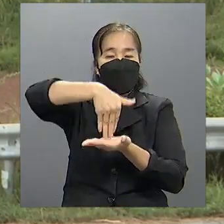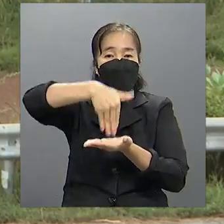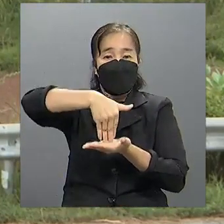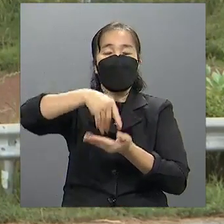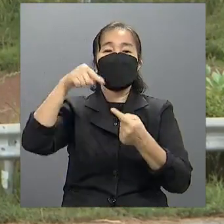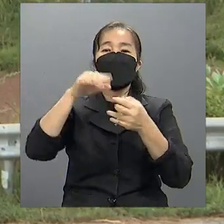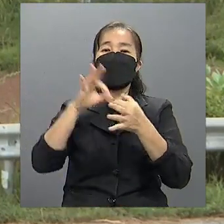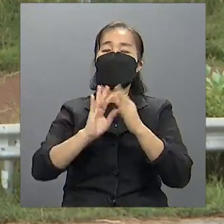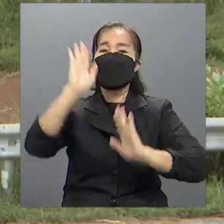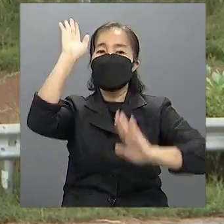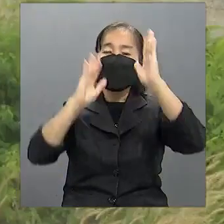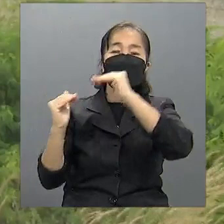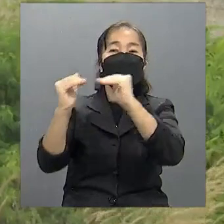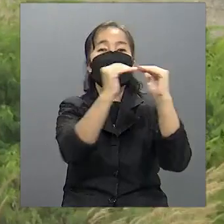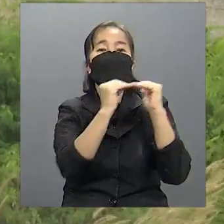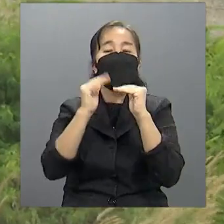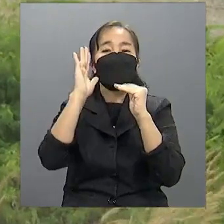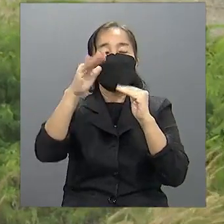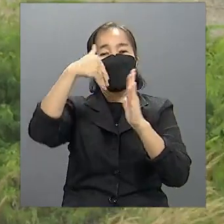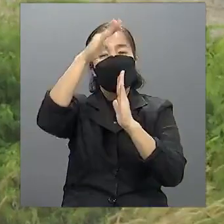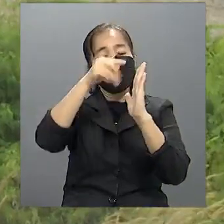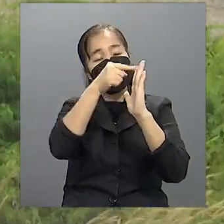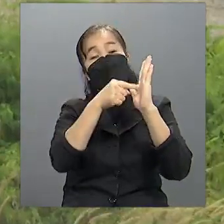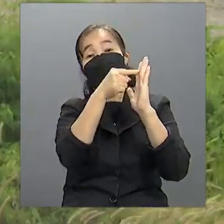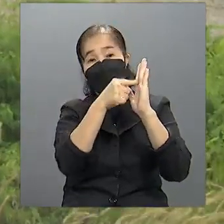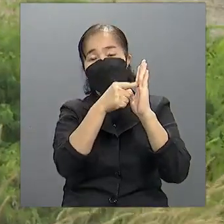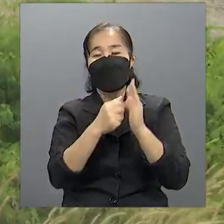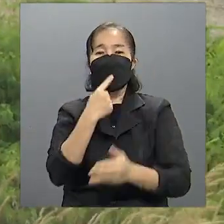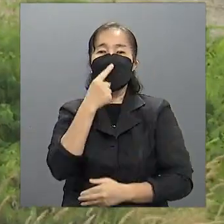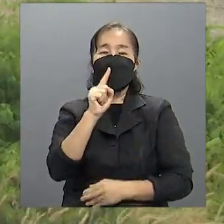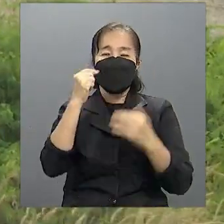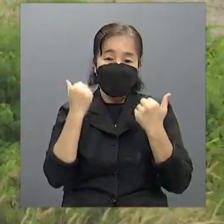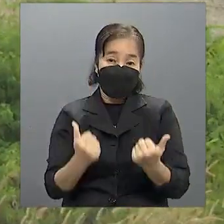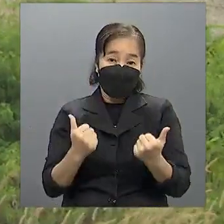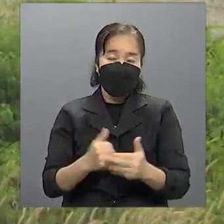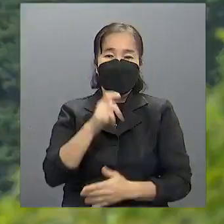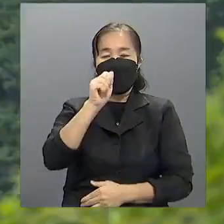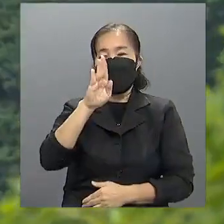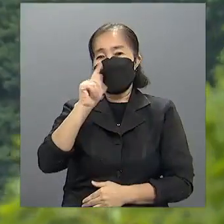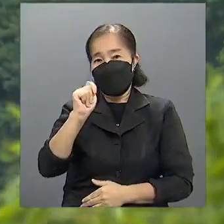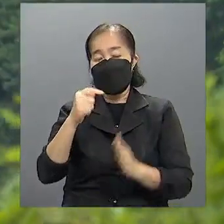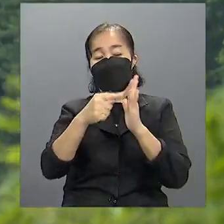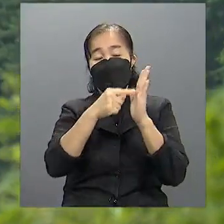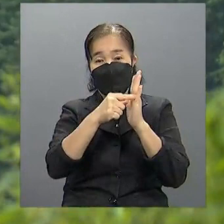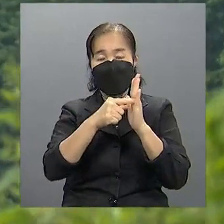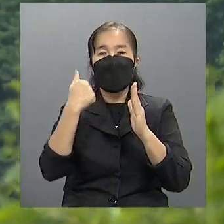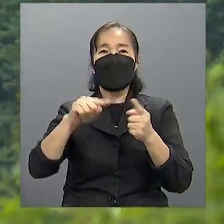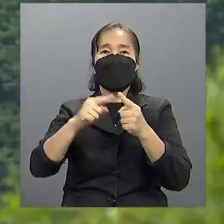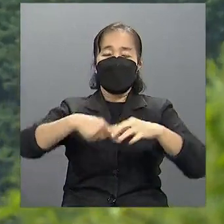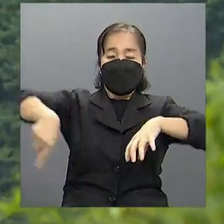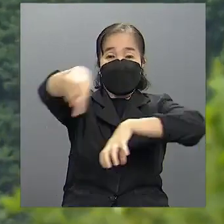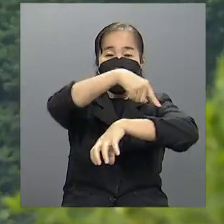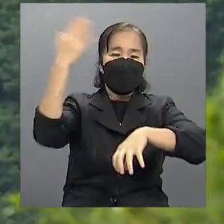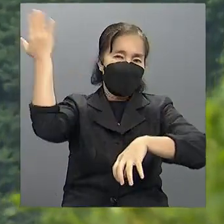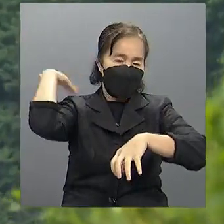างหรือพีเน็ตระบุว่าแต่เดิมพื้นที่อบต.รอบเหมืองทองเป็นพื้นที่ที่เกิดความขัดแย้งระหว่าง